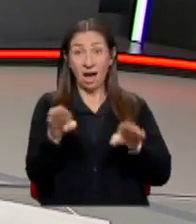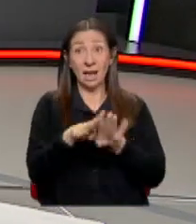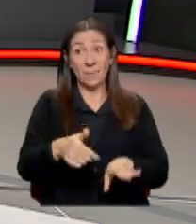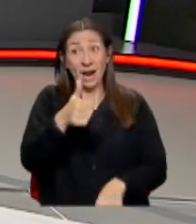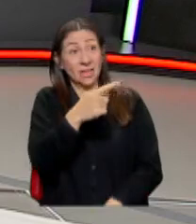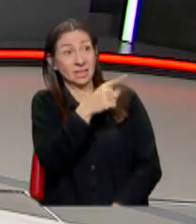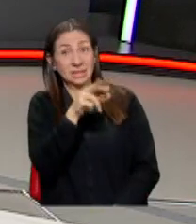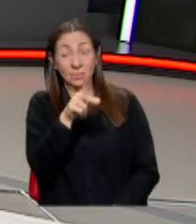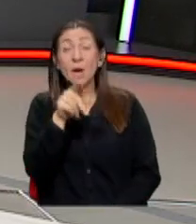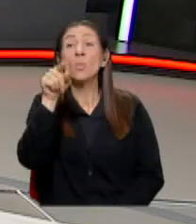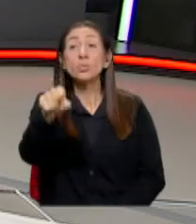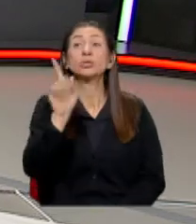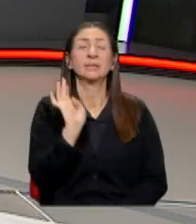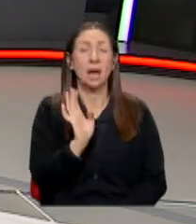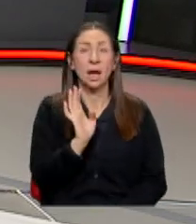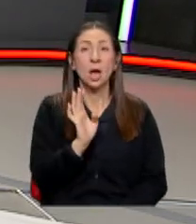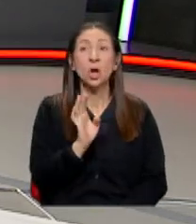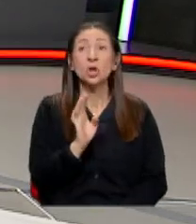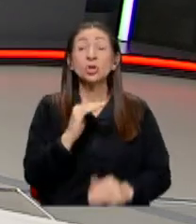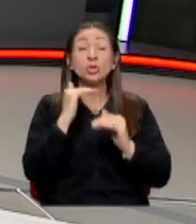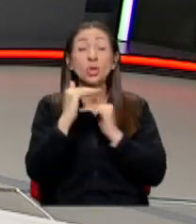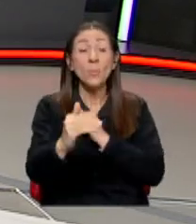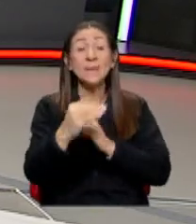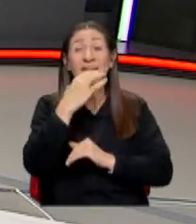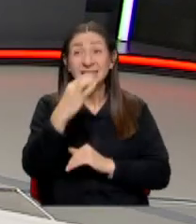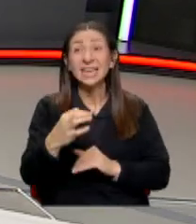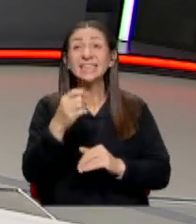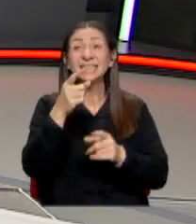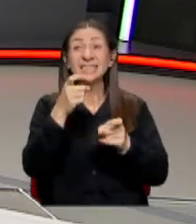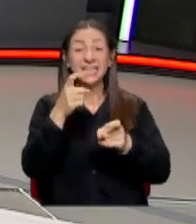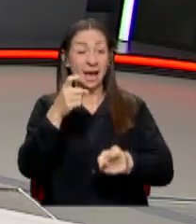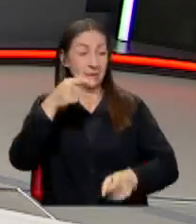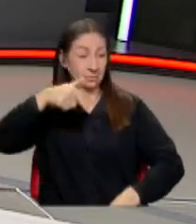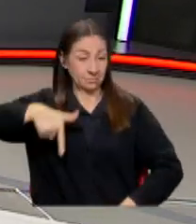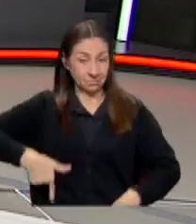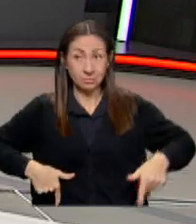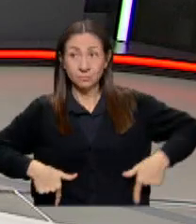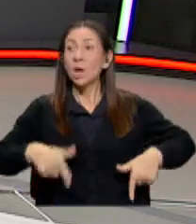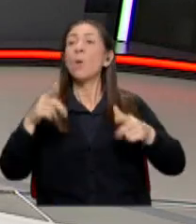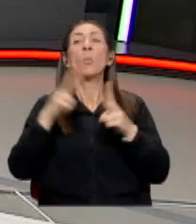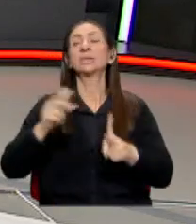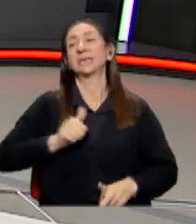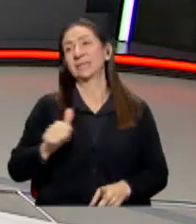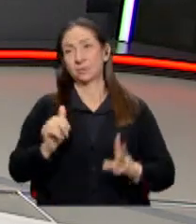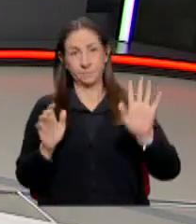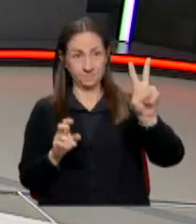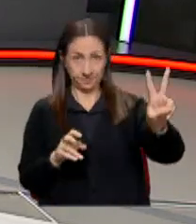Adalet Bakanlığı gibi. Bakın burada da toplumun izniyle silah taşıyan insanlar, polis, asker.